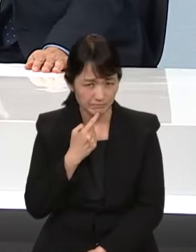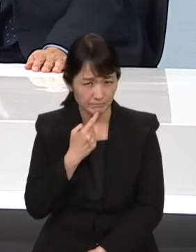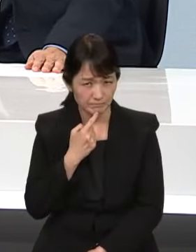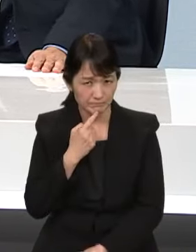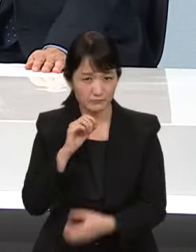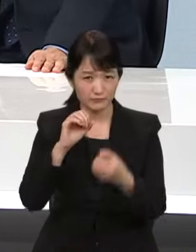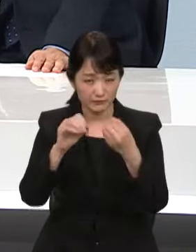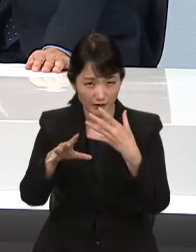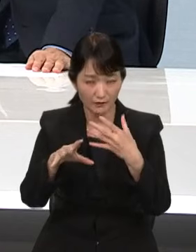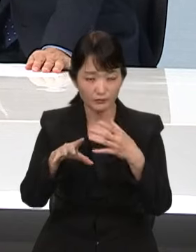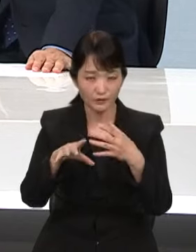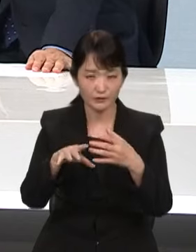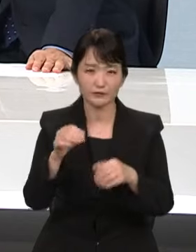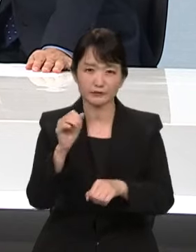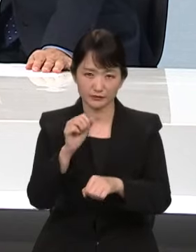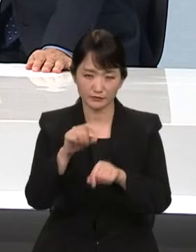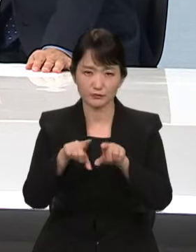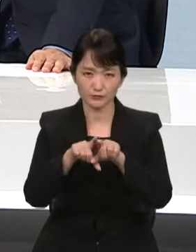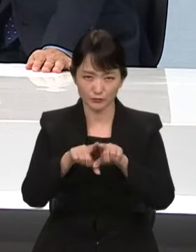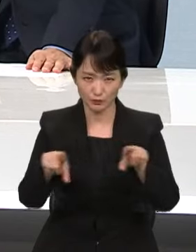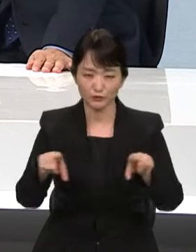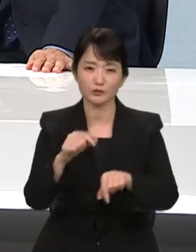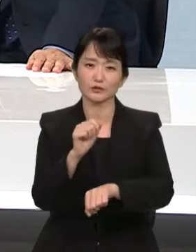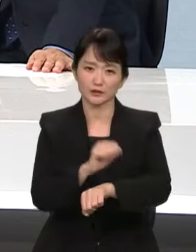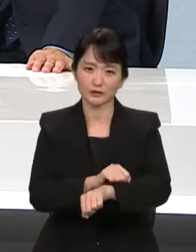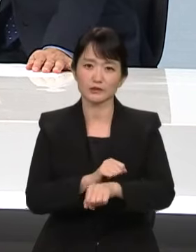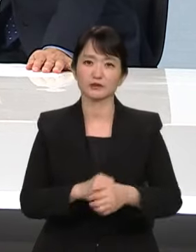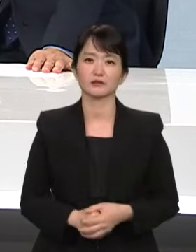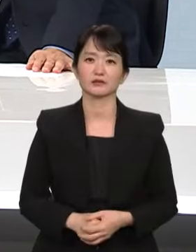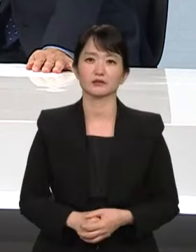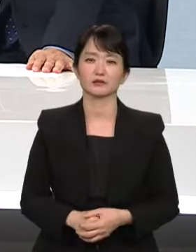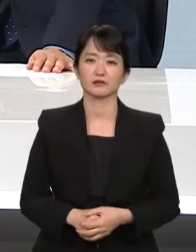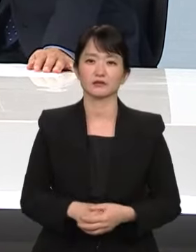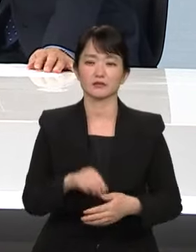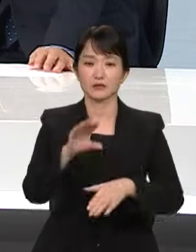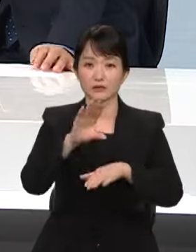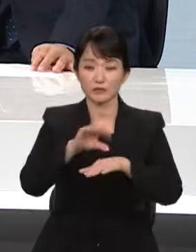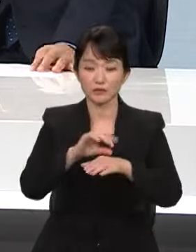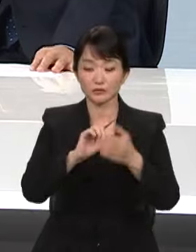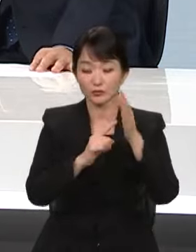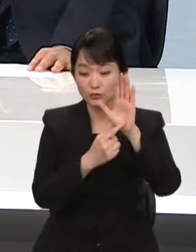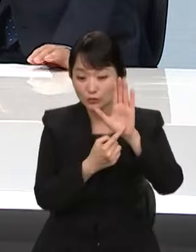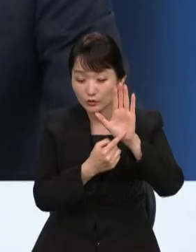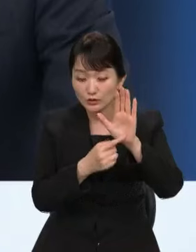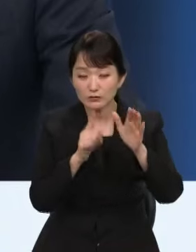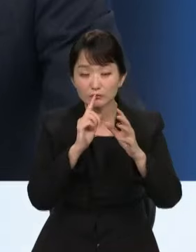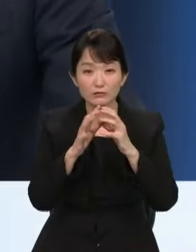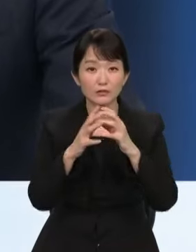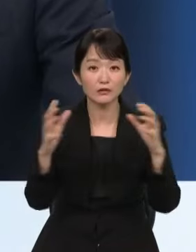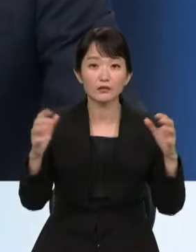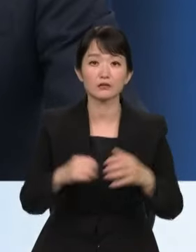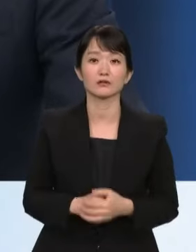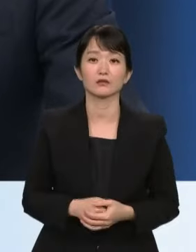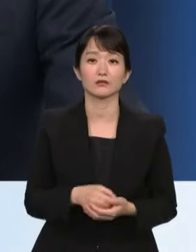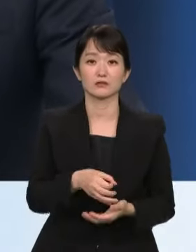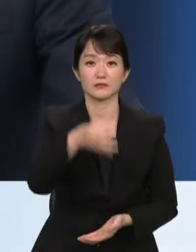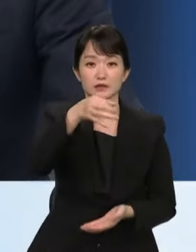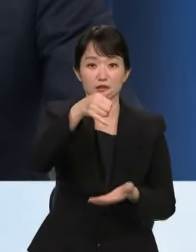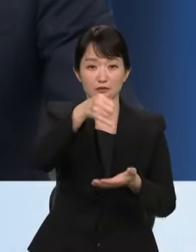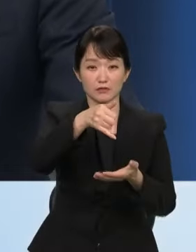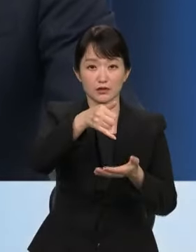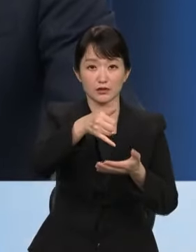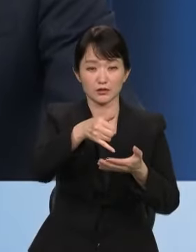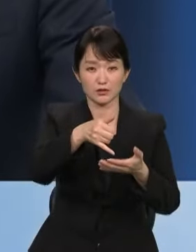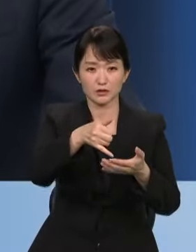겁니다. 하지만 막상 방영이 되니까 우려와 여러 논란들이 나왔죠. 명품백을 축소했다는 것 말고도 여러